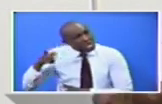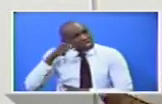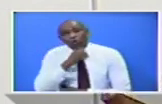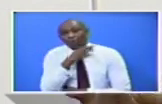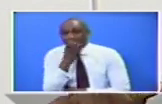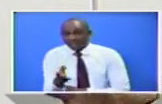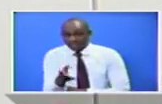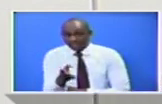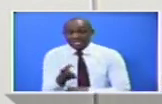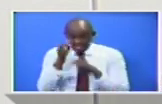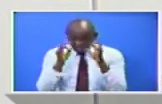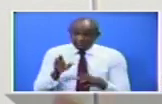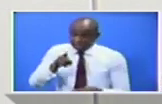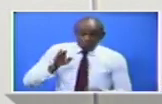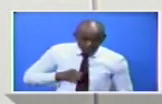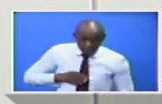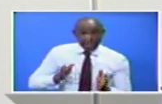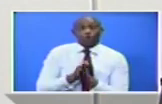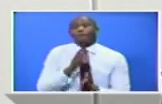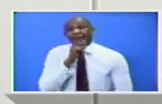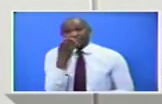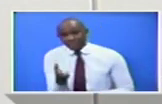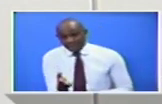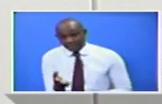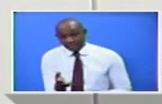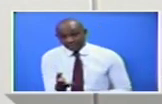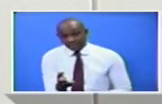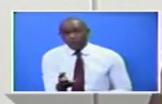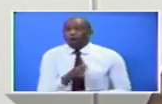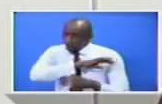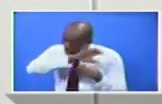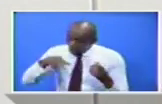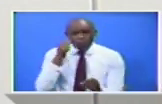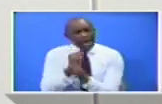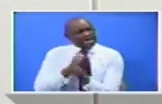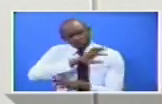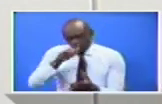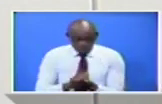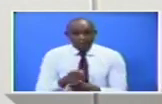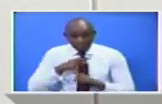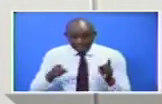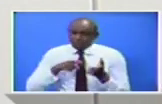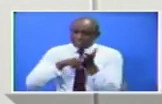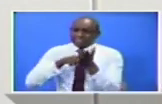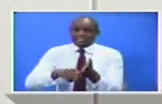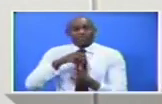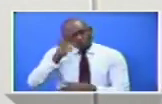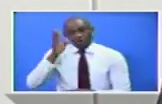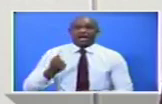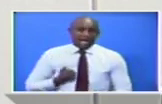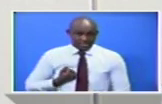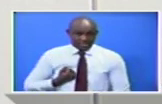kama yule mwanandanda au mama hata vijana, kwa ujumla tunashughulikia wafanyikazi wote, lakini tunasisitiza sana kwa